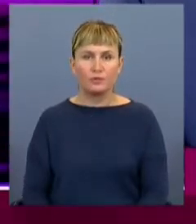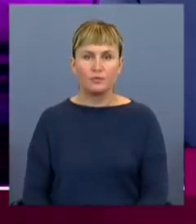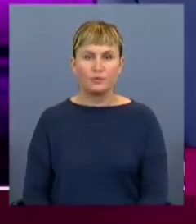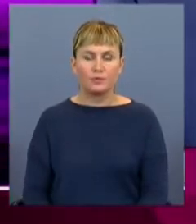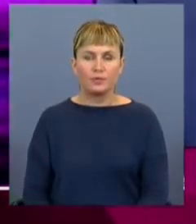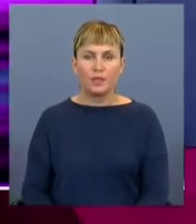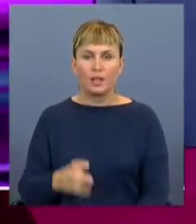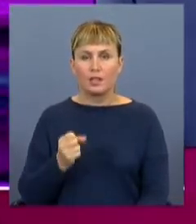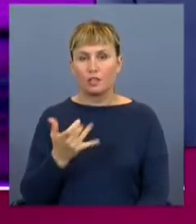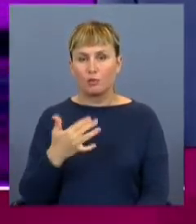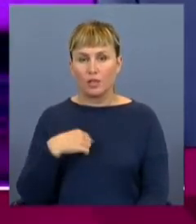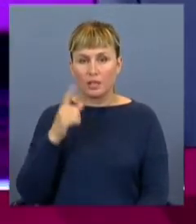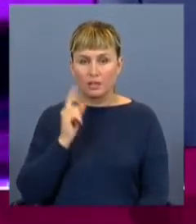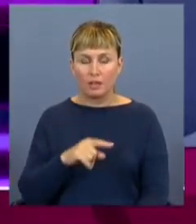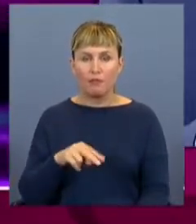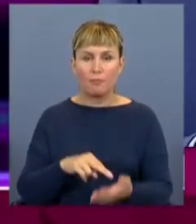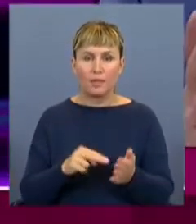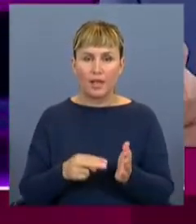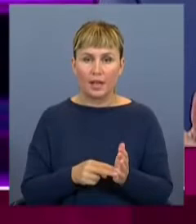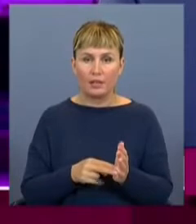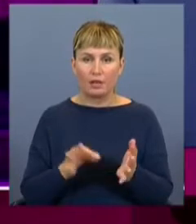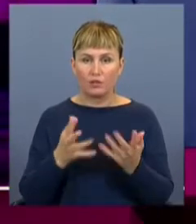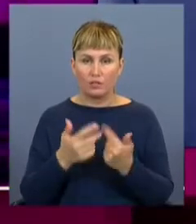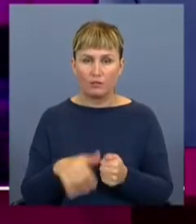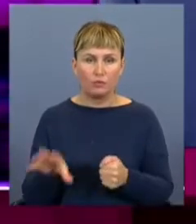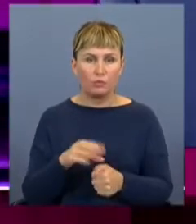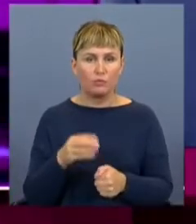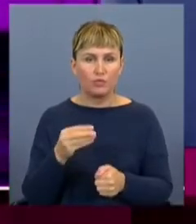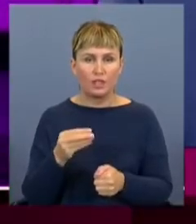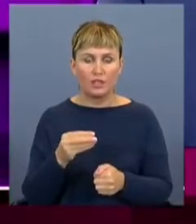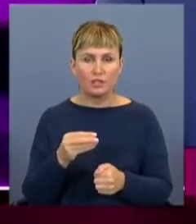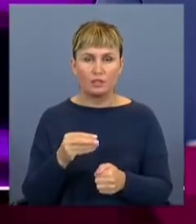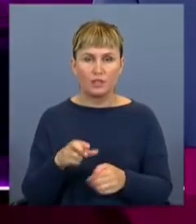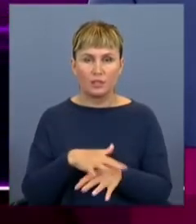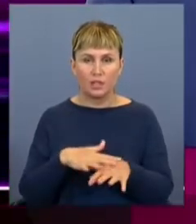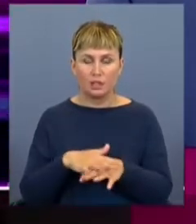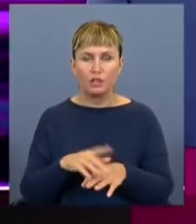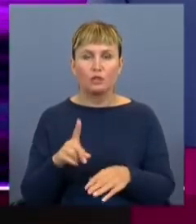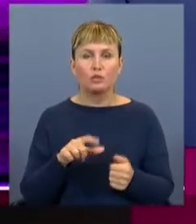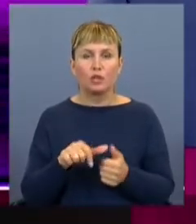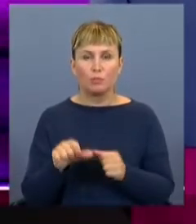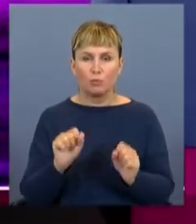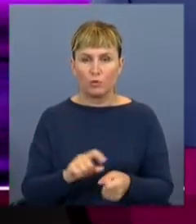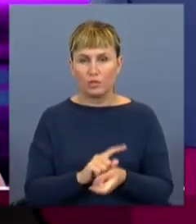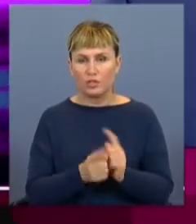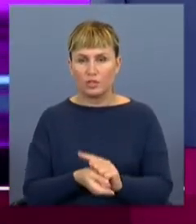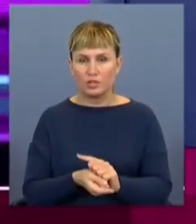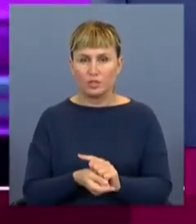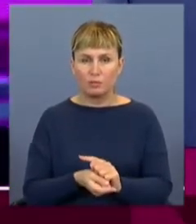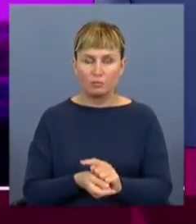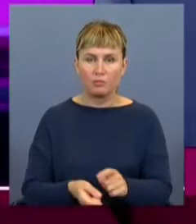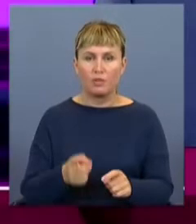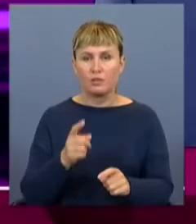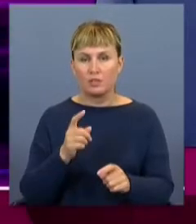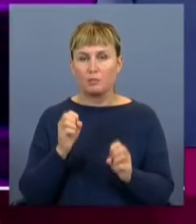Далее, насколько я знаю, в планах оцифровать всю финансовую отрасль страны. Что именно может перейти на систему блокчейн